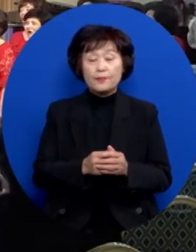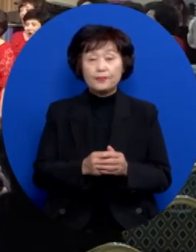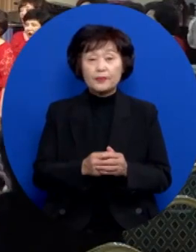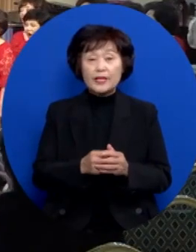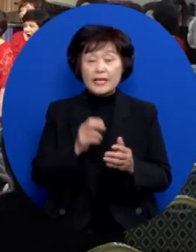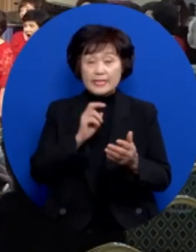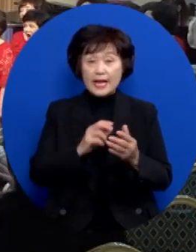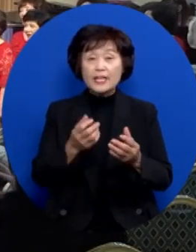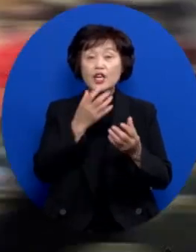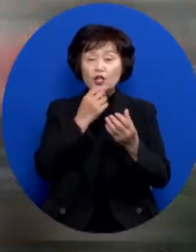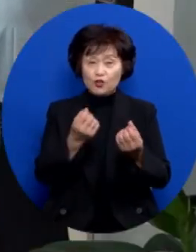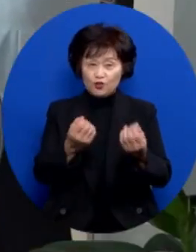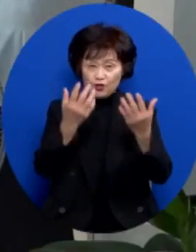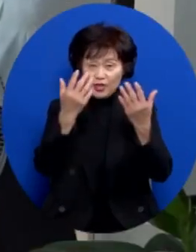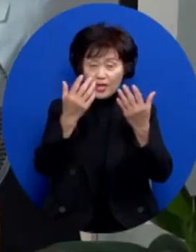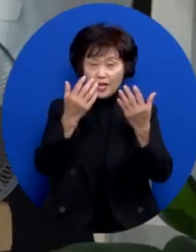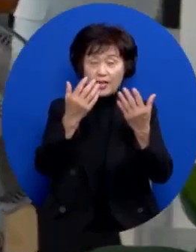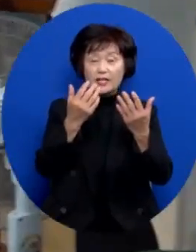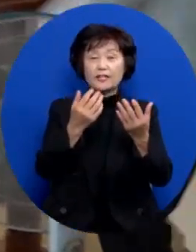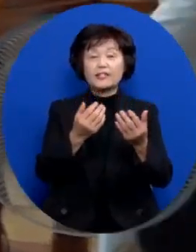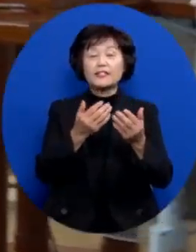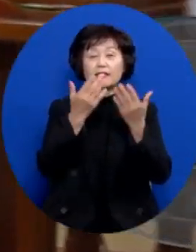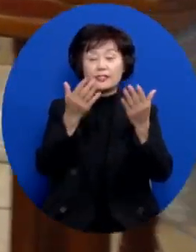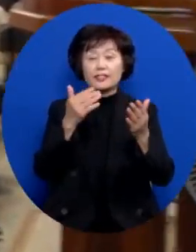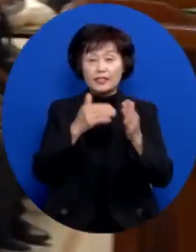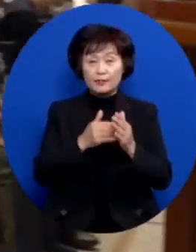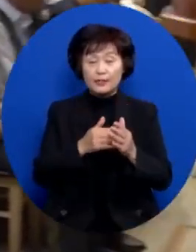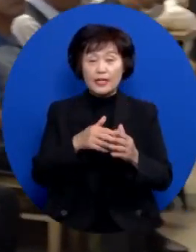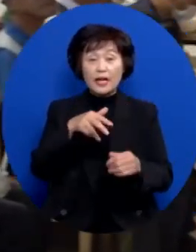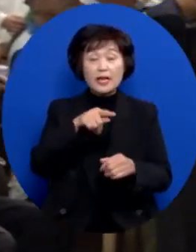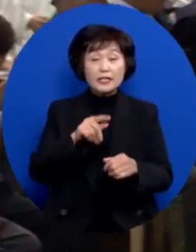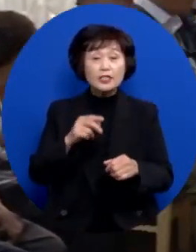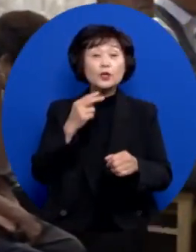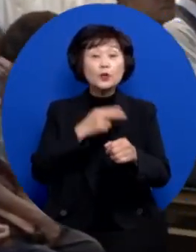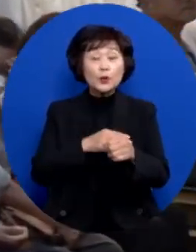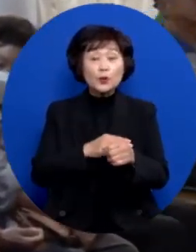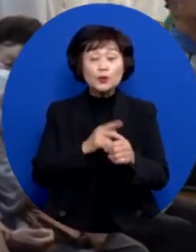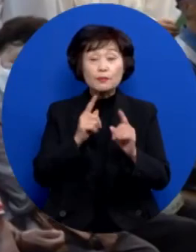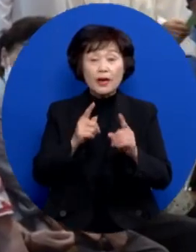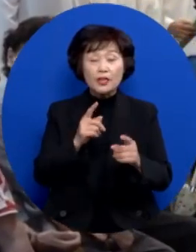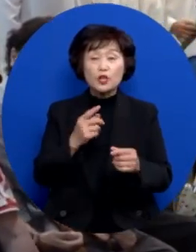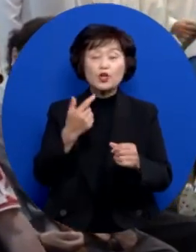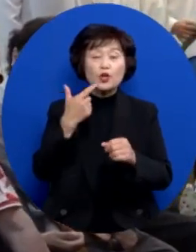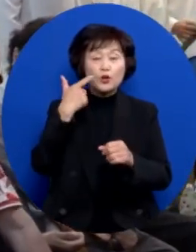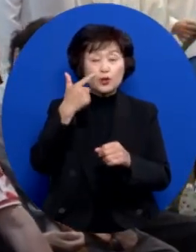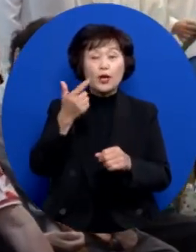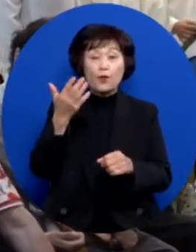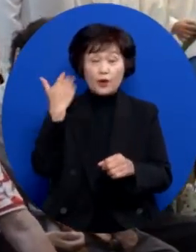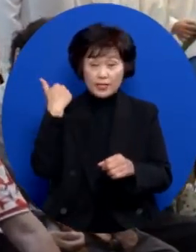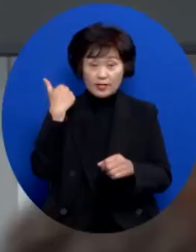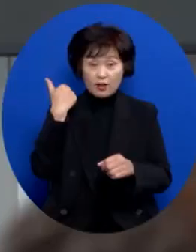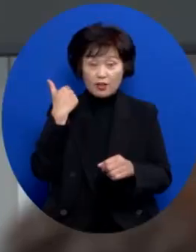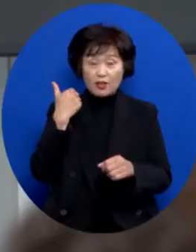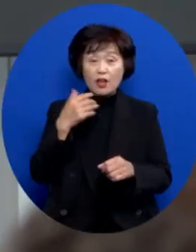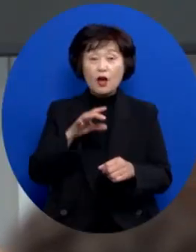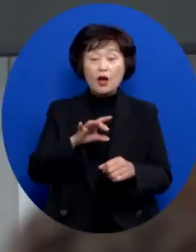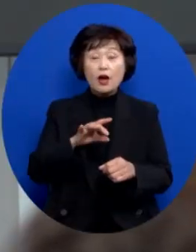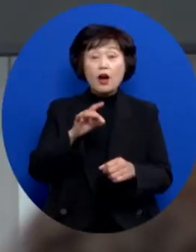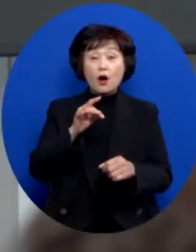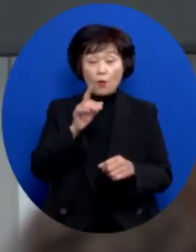협력해 찬양축제를 기획했습니다. 정성수 교수는 6개월 전 천안 하늘씨앗교회에서 오프닝 연주도